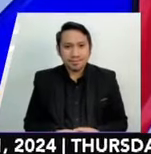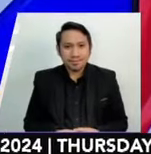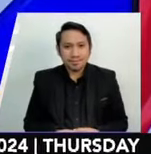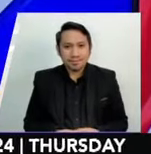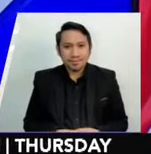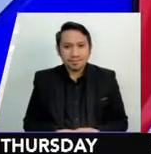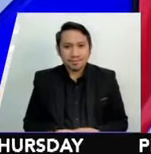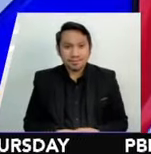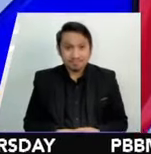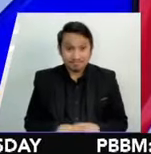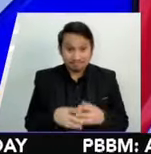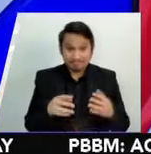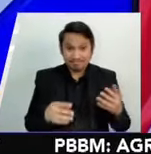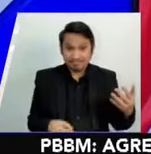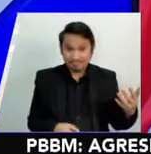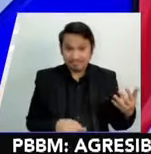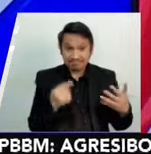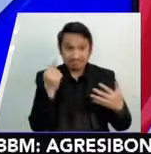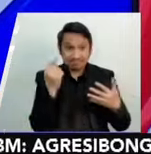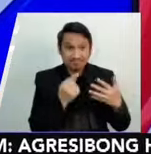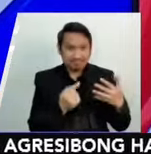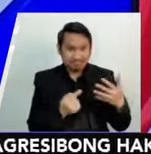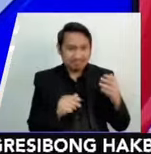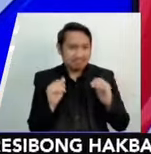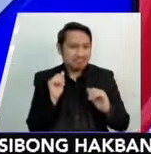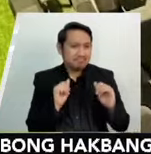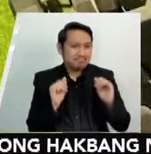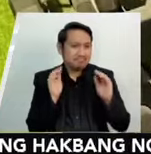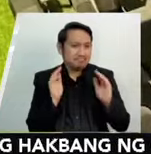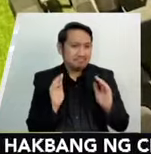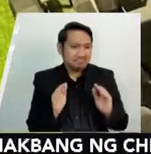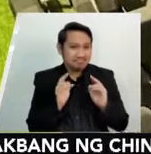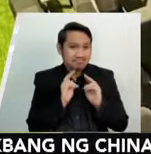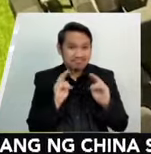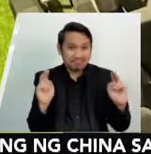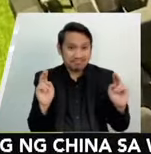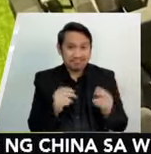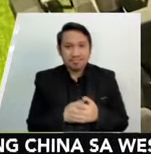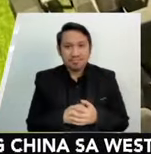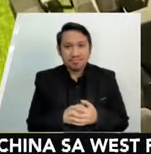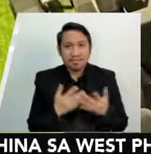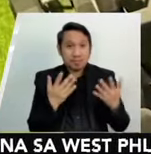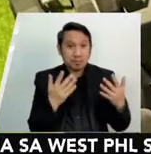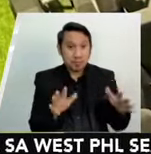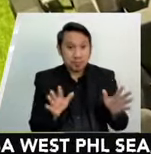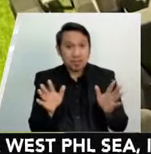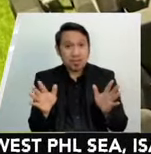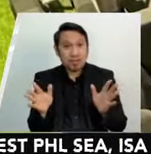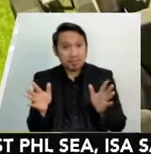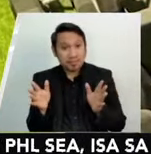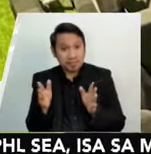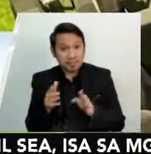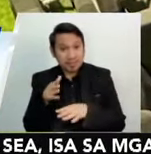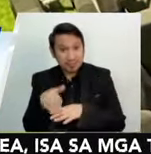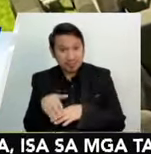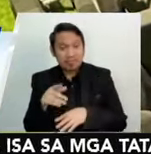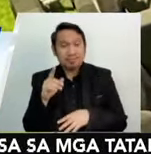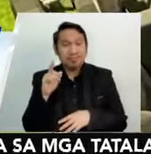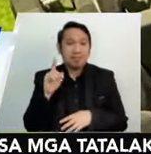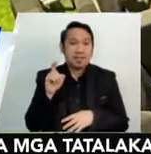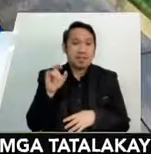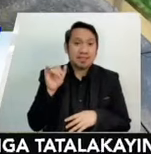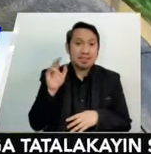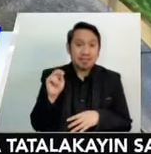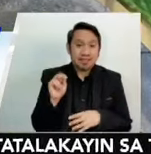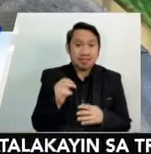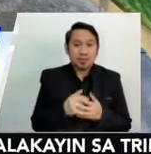Narito ang Chika Express ngayong Thursday. May pa-before and after photos ang Kapuso actor na si Zian Lim sa kanilang lumang